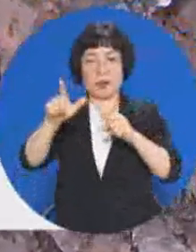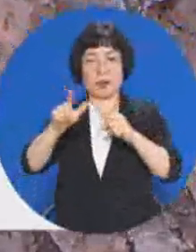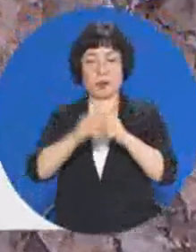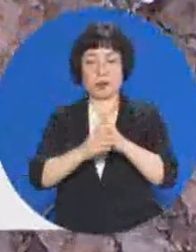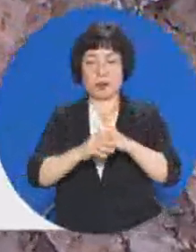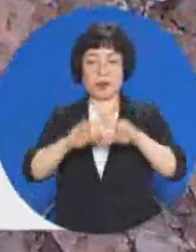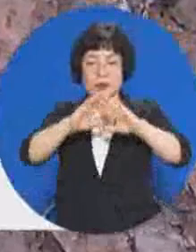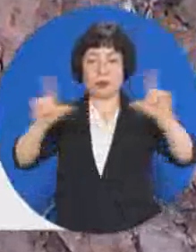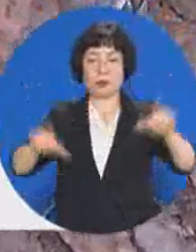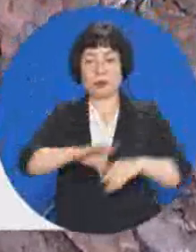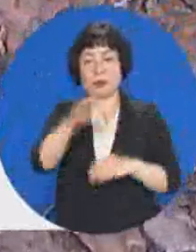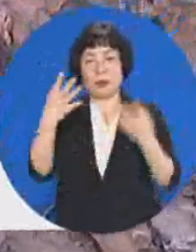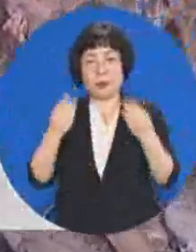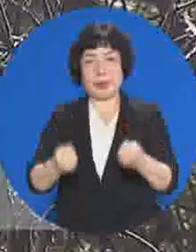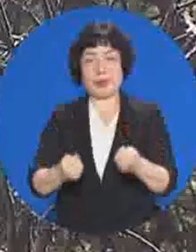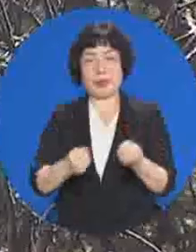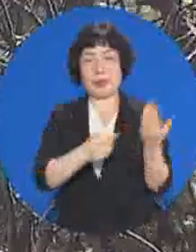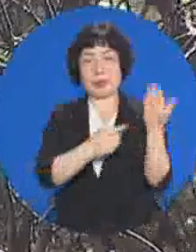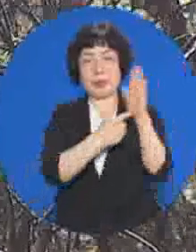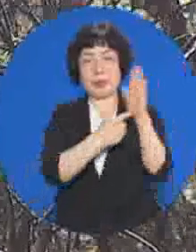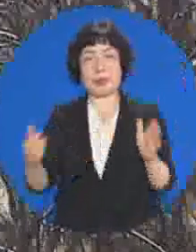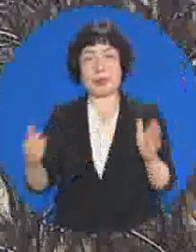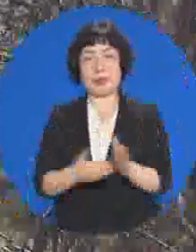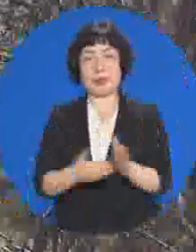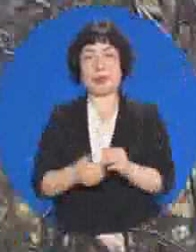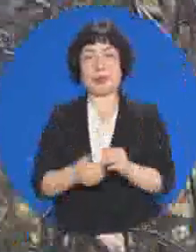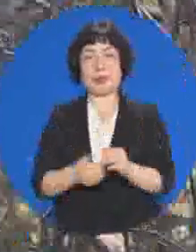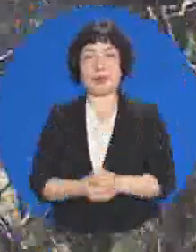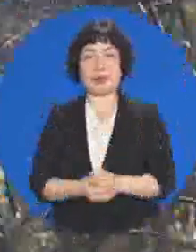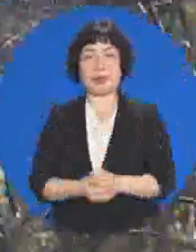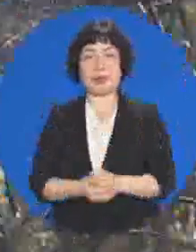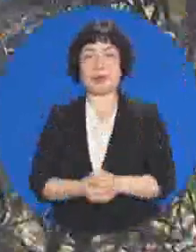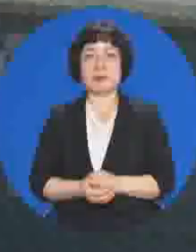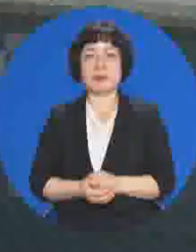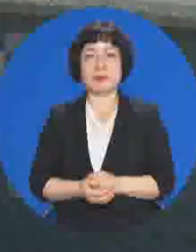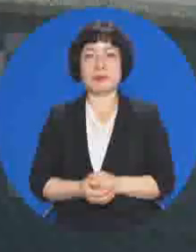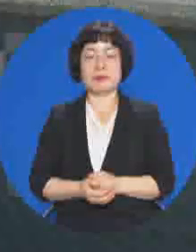발생의 대부분을 차지하고 있는 것으로 나타났습니다.